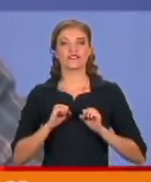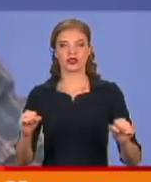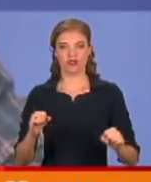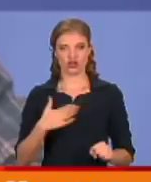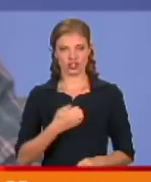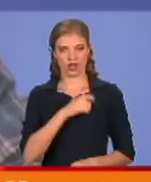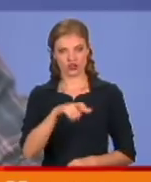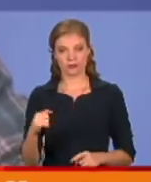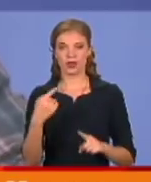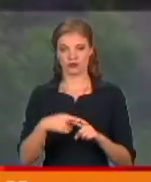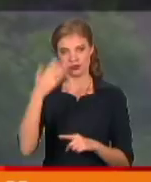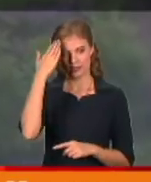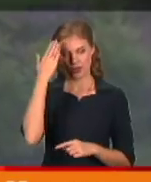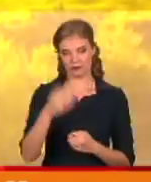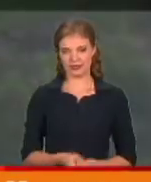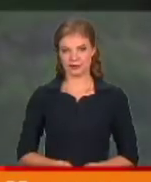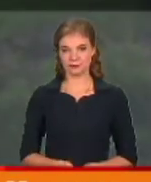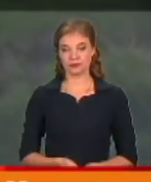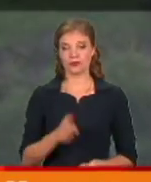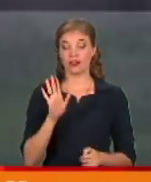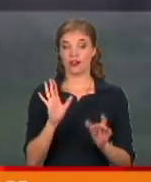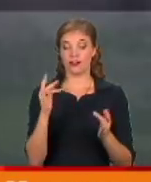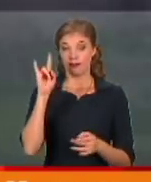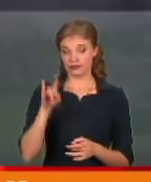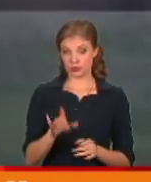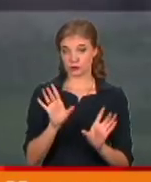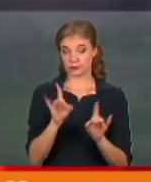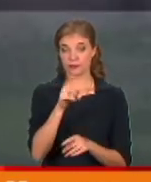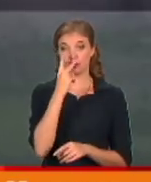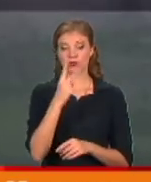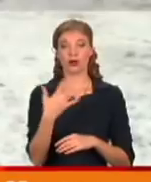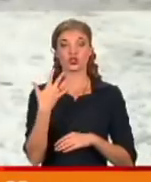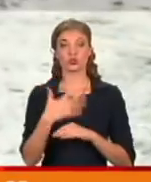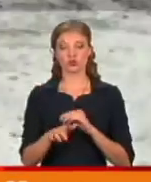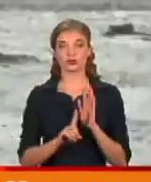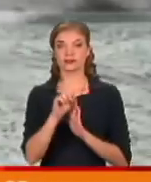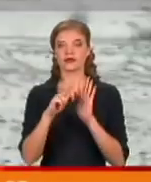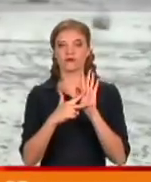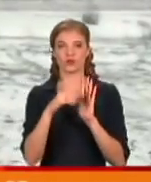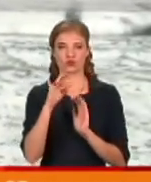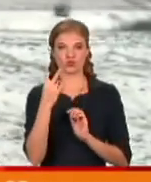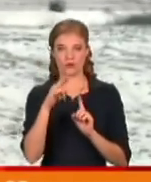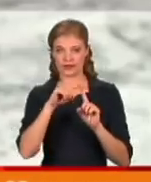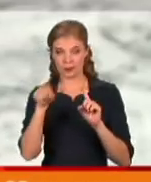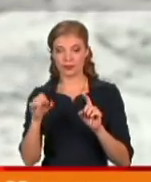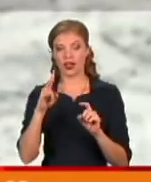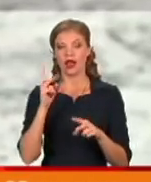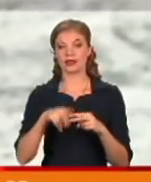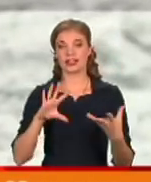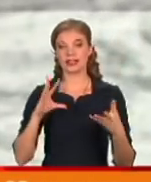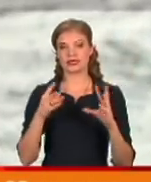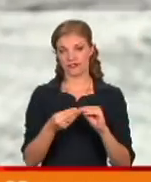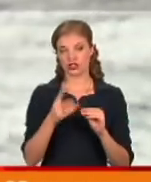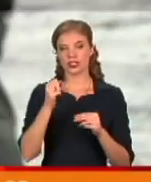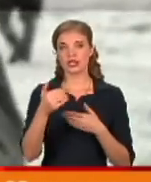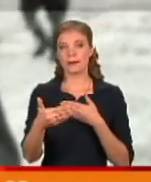наші захисники, а ще й талановиті. В ефірі «Вікон» ці історії ви побачите вже від 8 жовтня. А на завершення